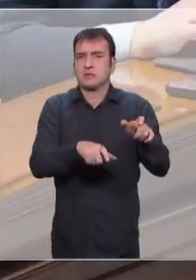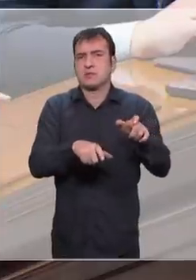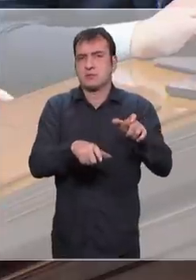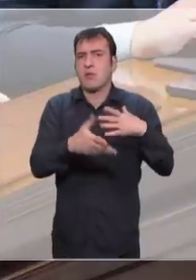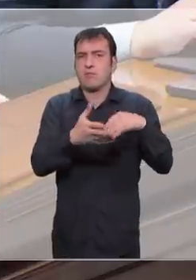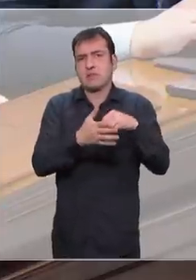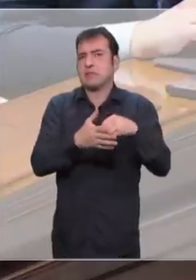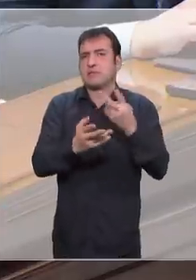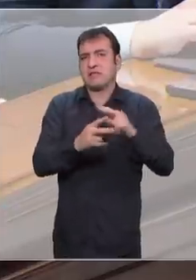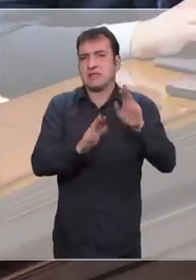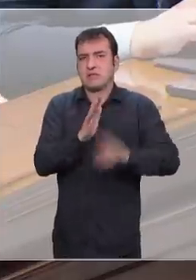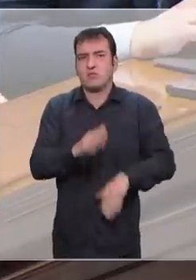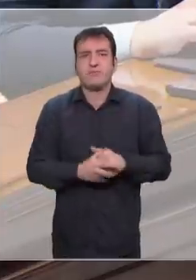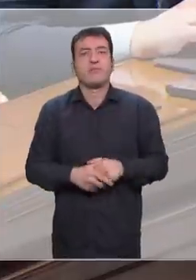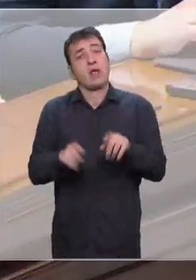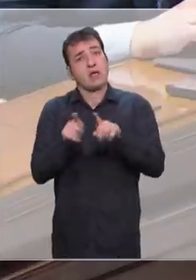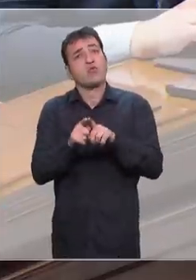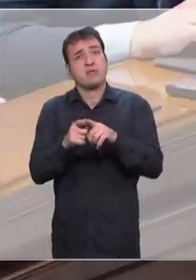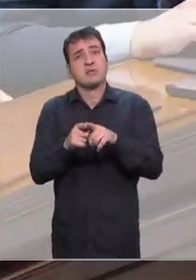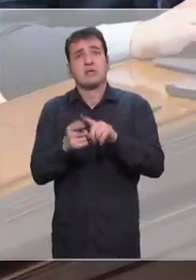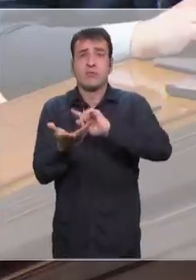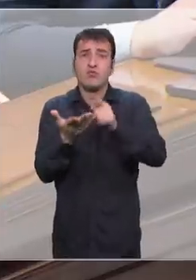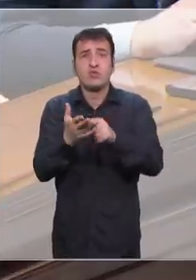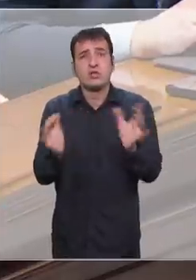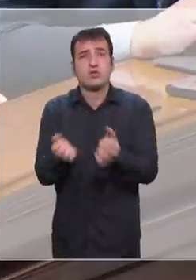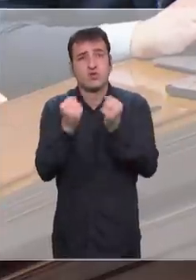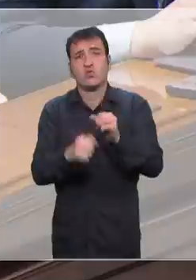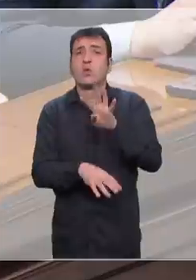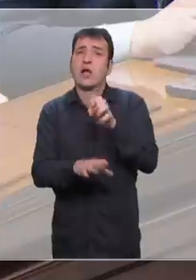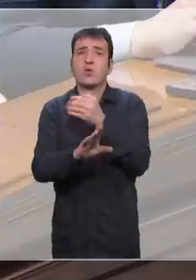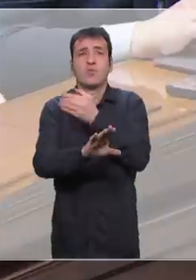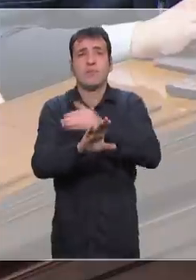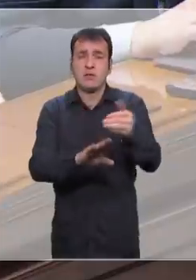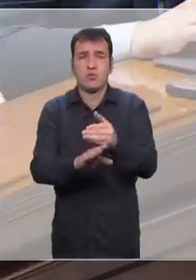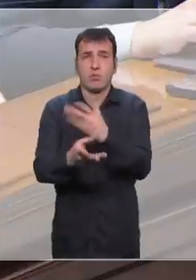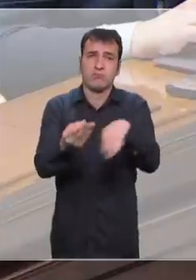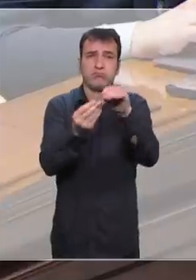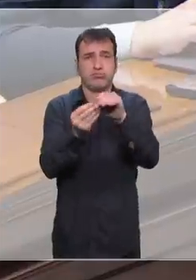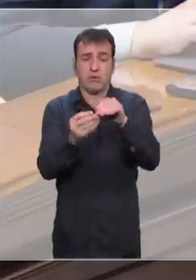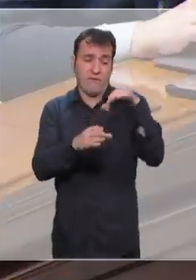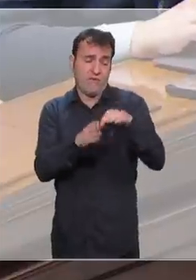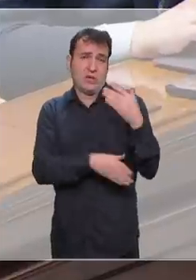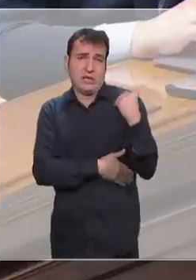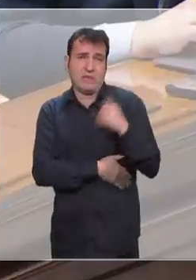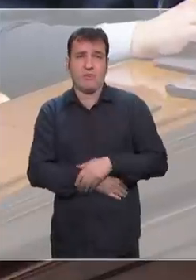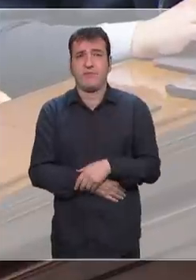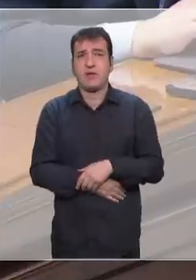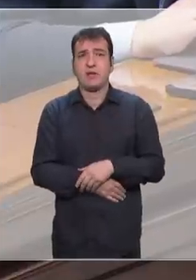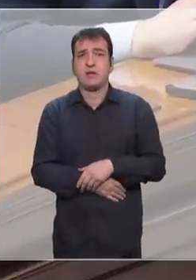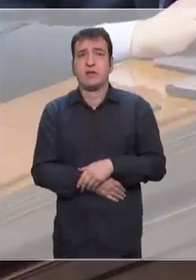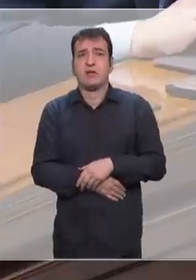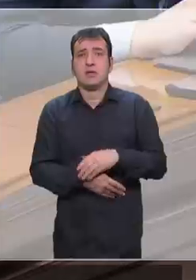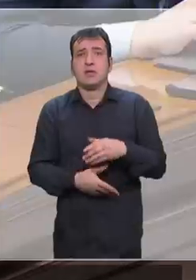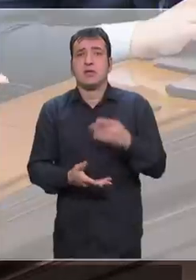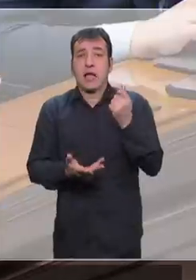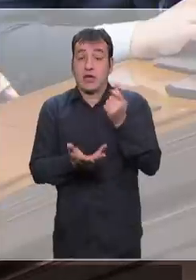exceptionnelle de 40 millions d'euros supplémentaires a été dégagée dans la seconde LFR votée il y a peu. Ces fonds seront notamment mobilisés